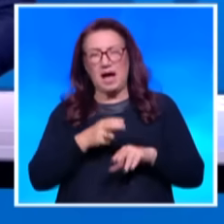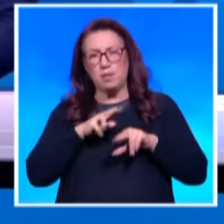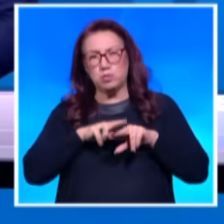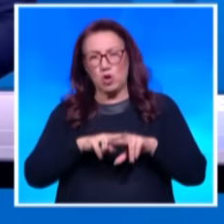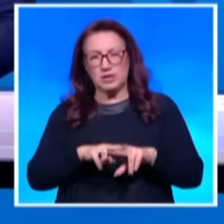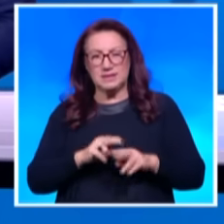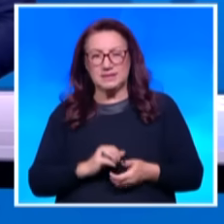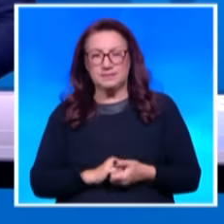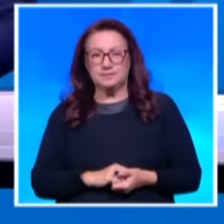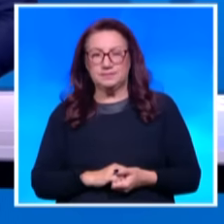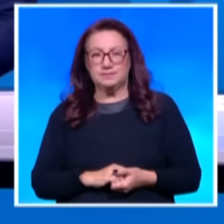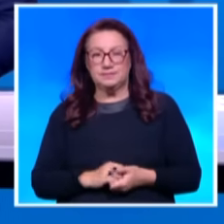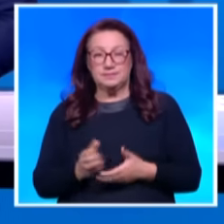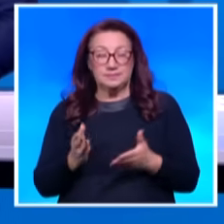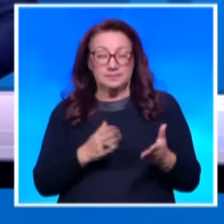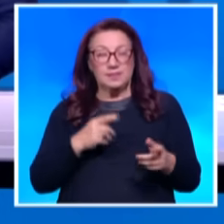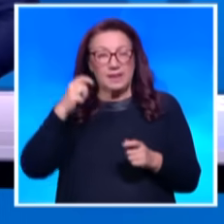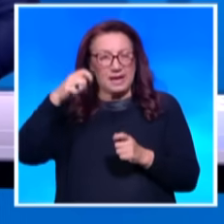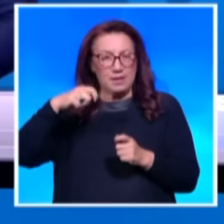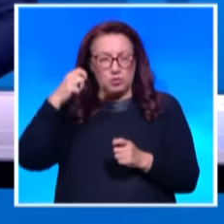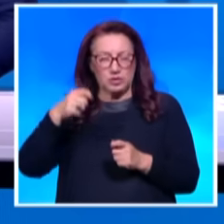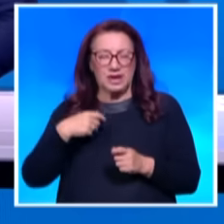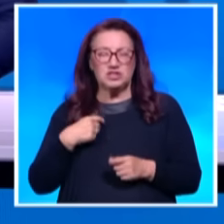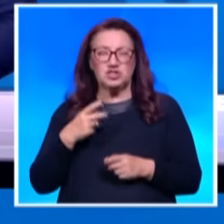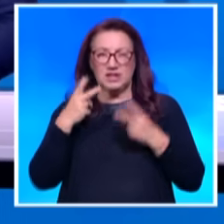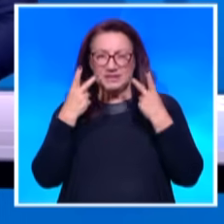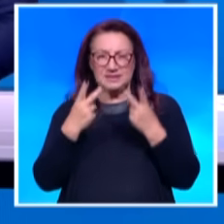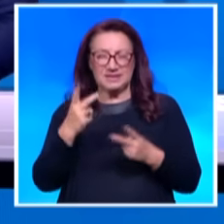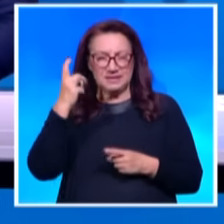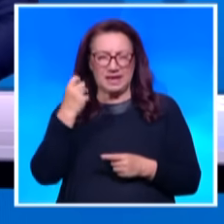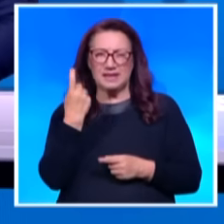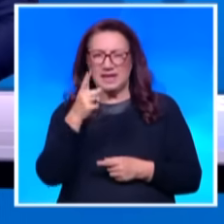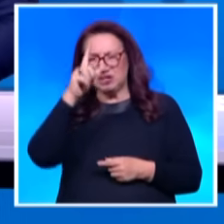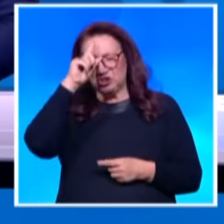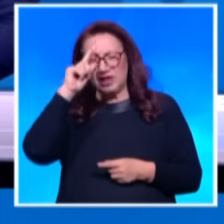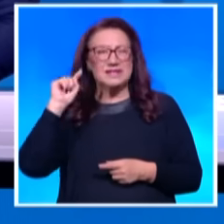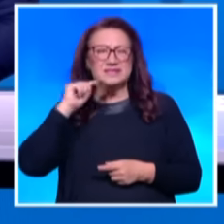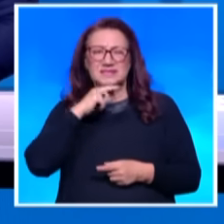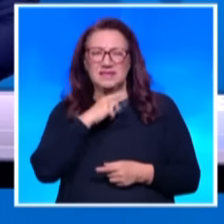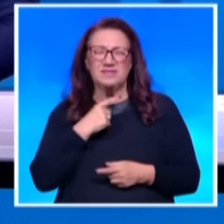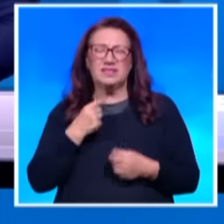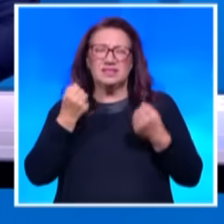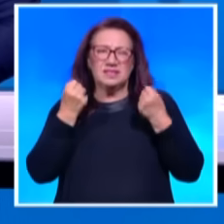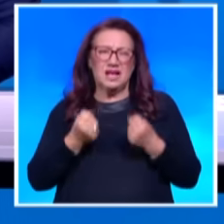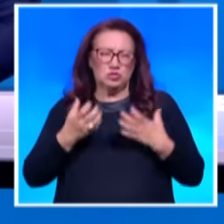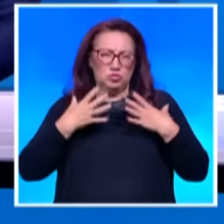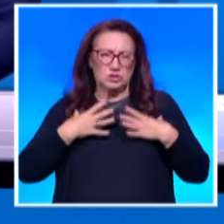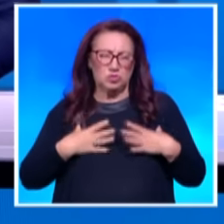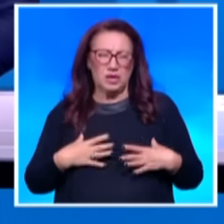Репортаж по зрителски сигнал. Жена от Сливен в тежко състояние и с множество заболявания поддържа живота си на